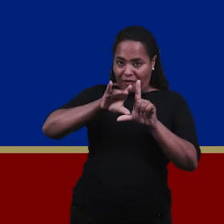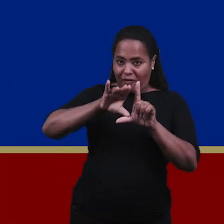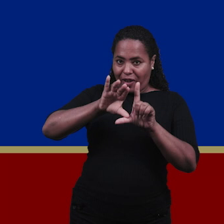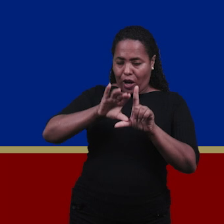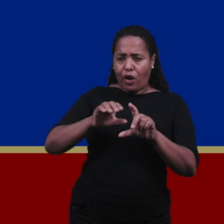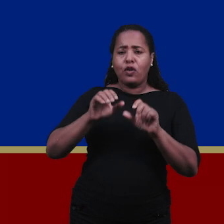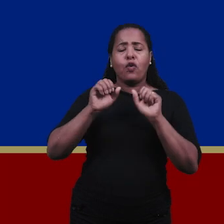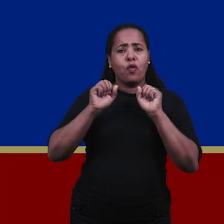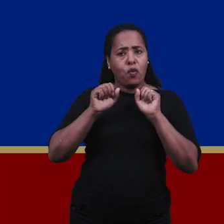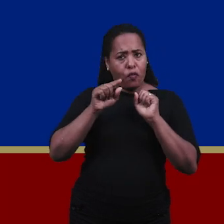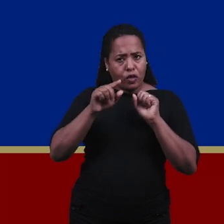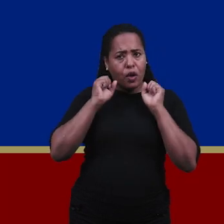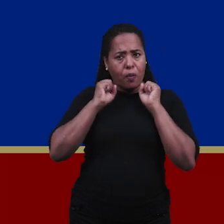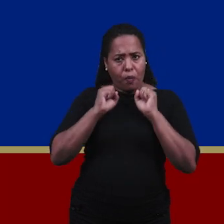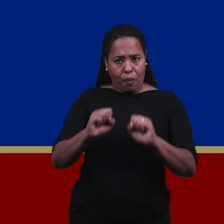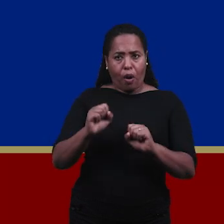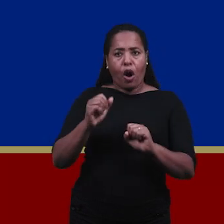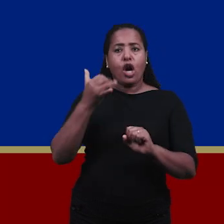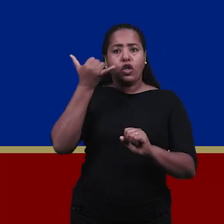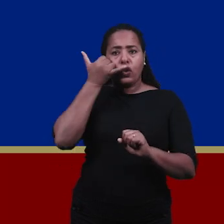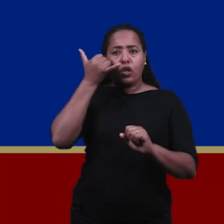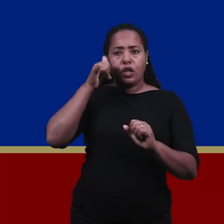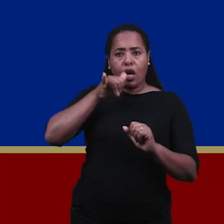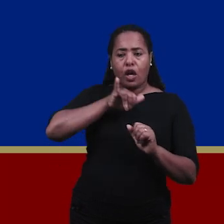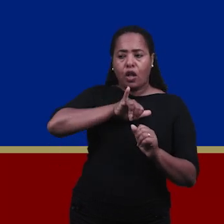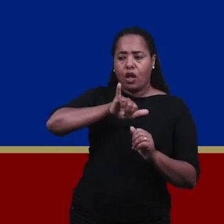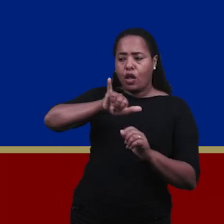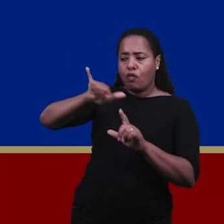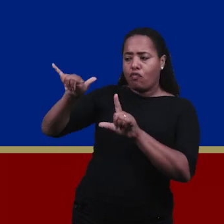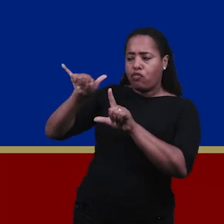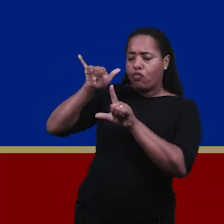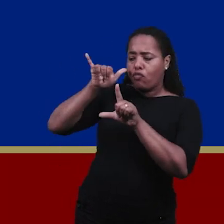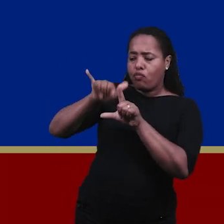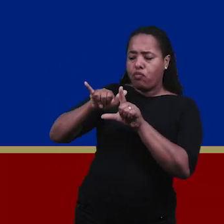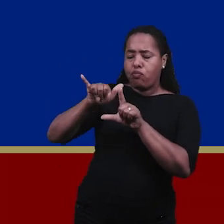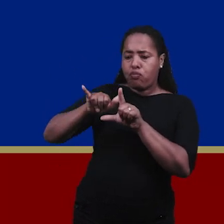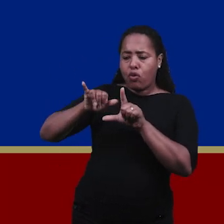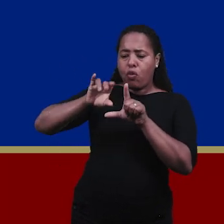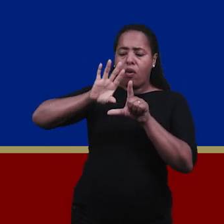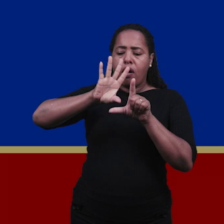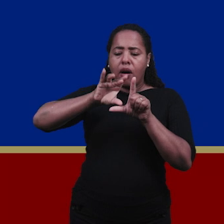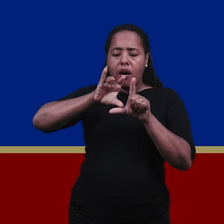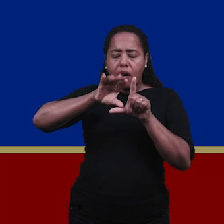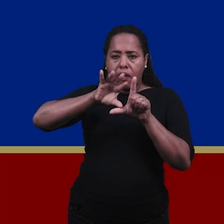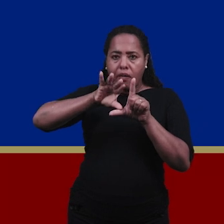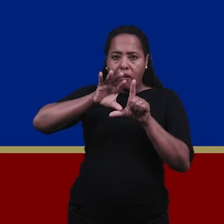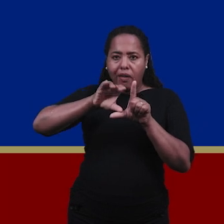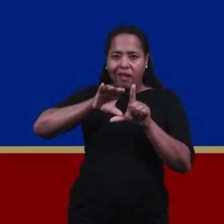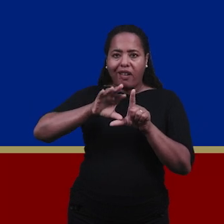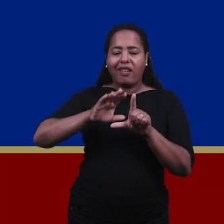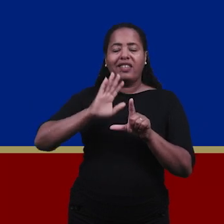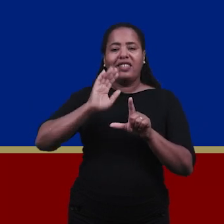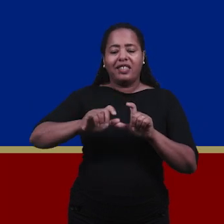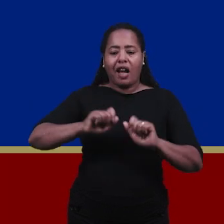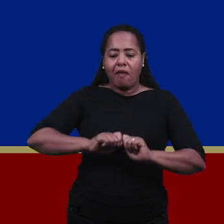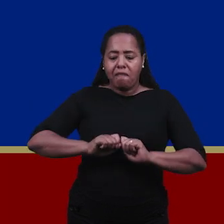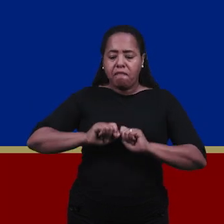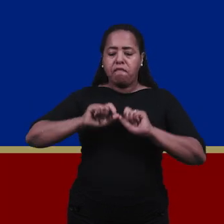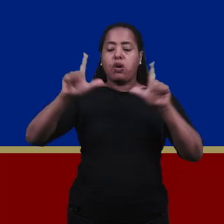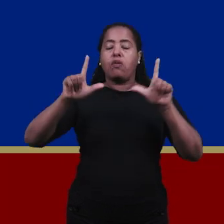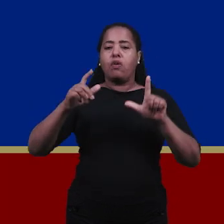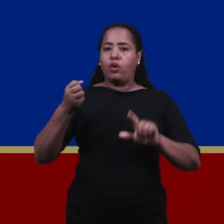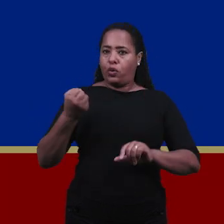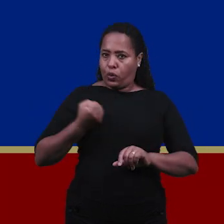suffit d'approcher l'appareil photo de votre smartphone, ce code, et vous allez être